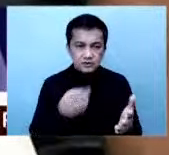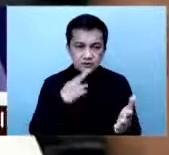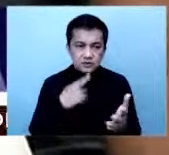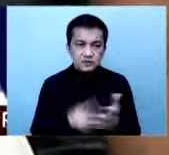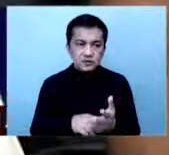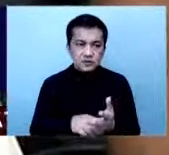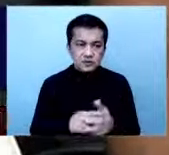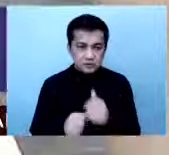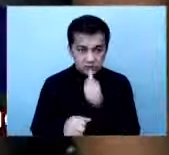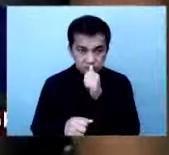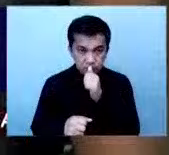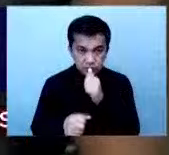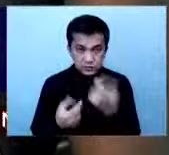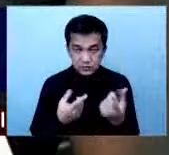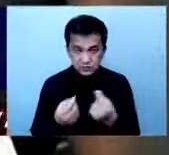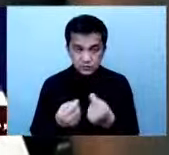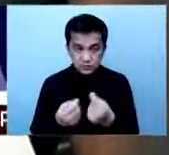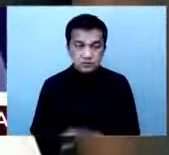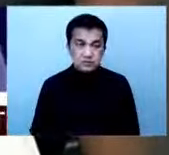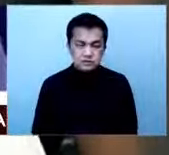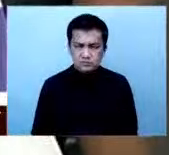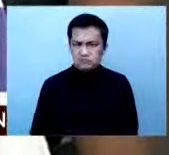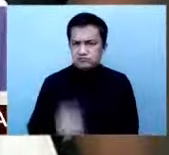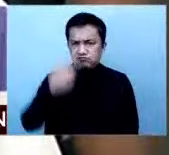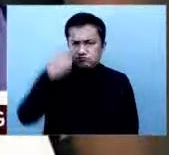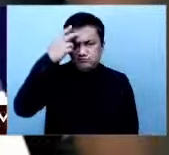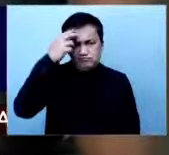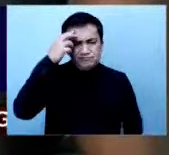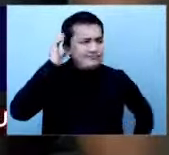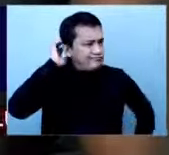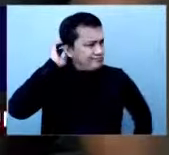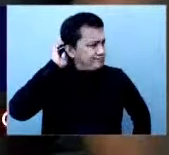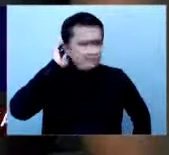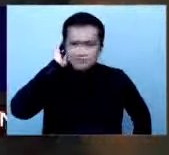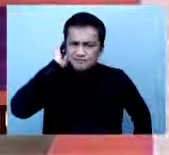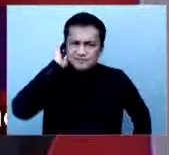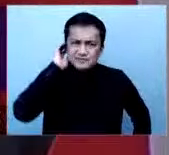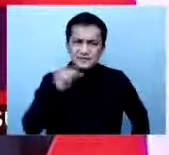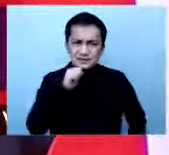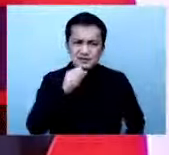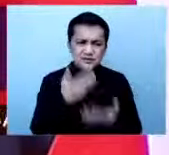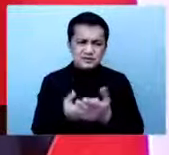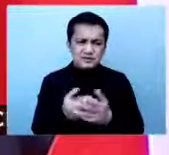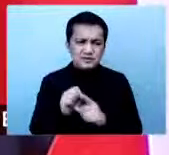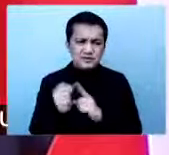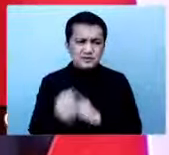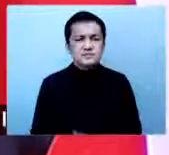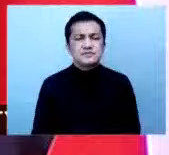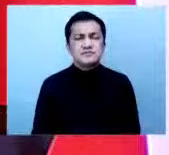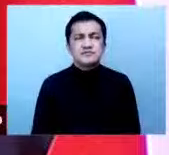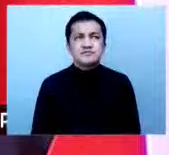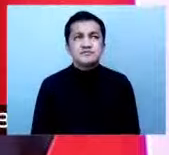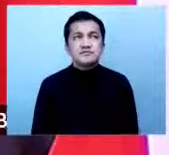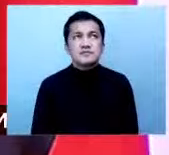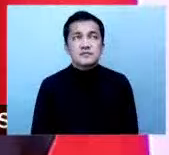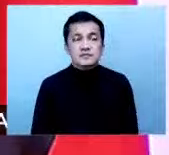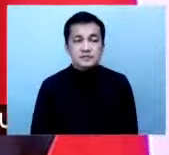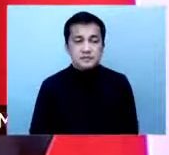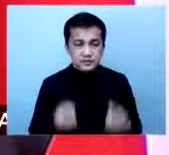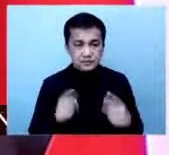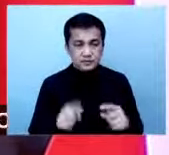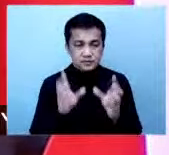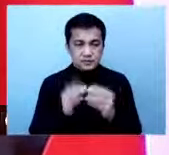sikretong ginawa lahat ito nakakapagtaka nga e kaya it's it's not a good situation mangyayari daw ang pulong sa